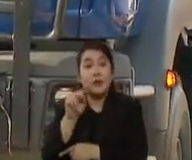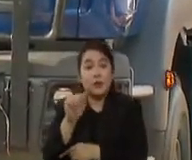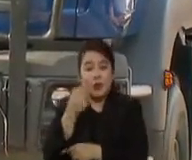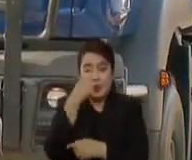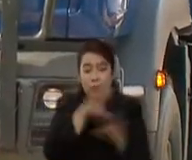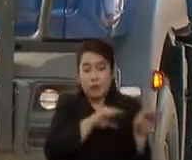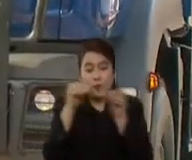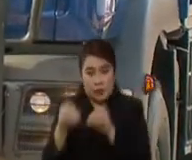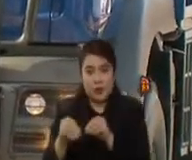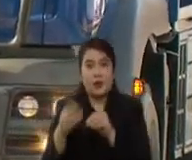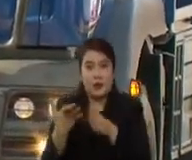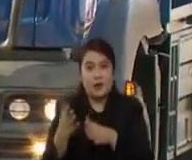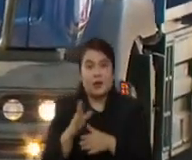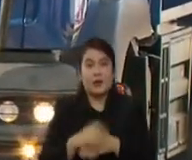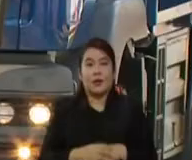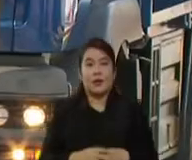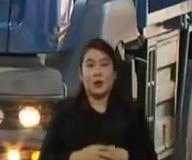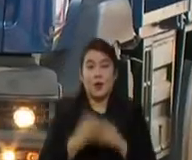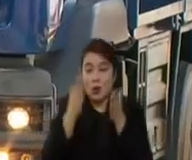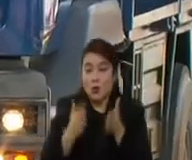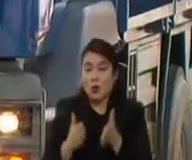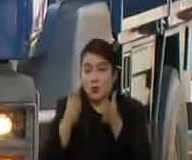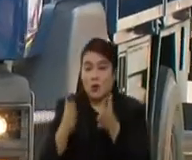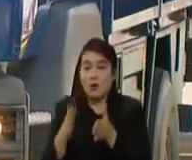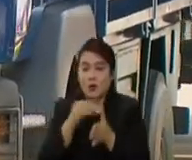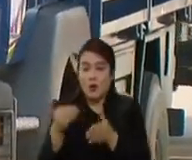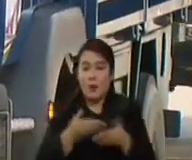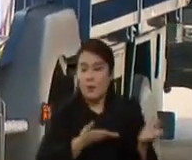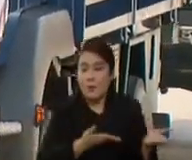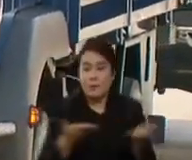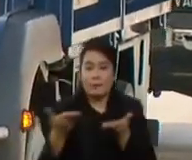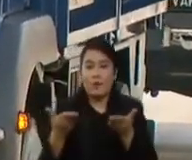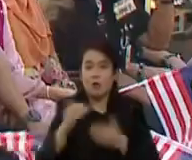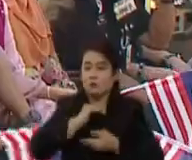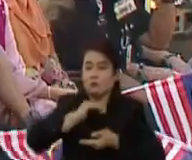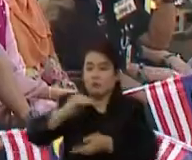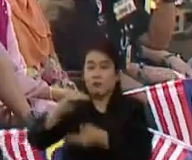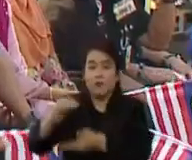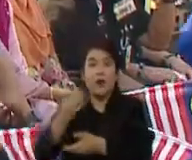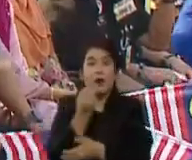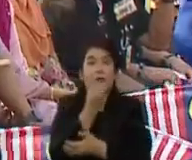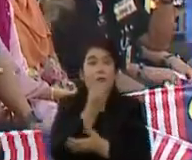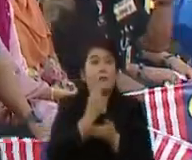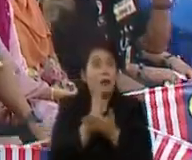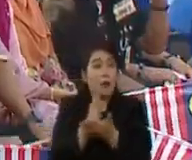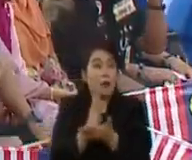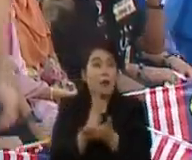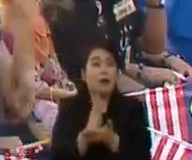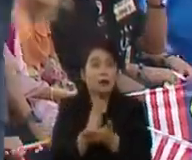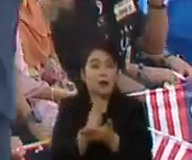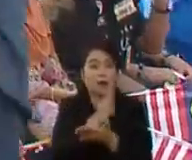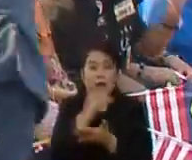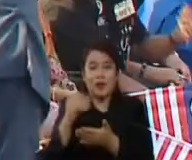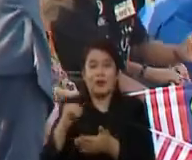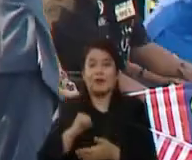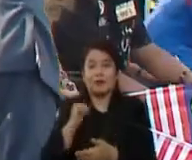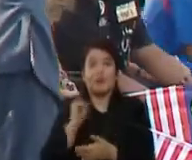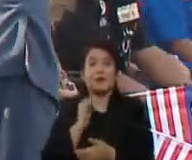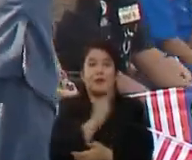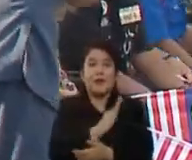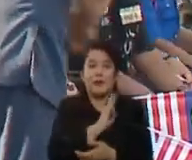pemindahan mangsa bencana dan membawa bekalan bantuan serta anggota yang terlibat dalam operasi.